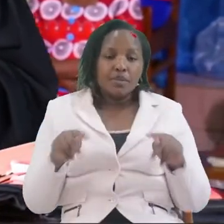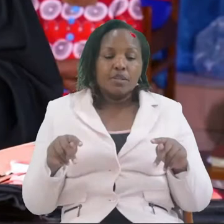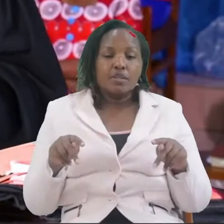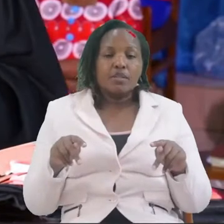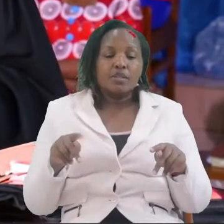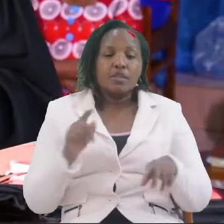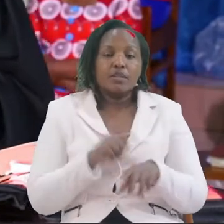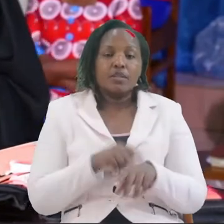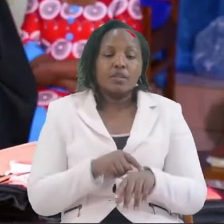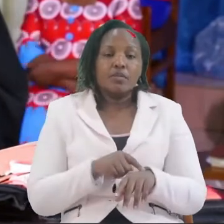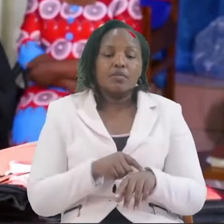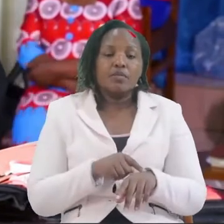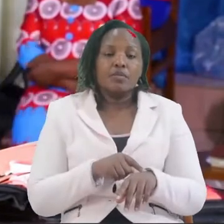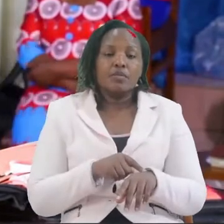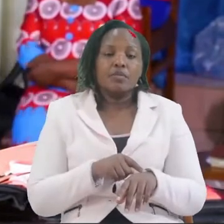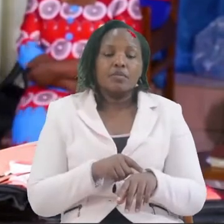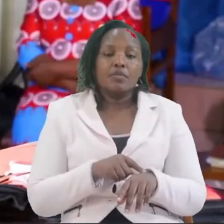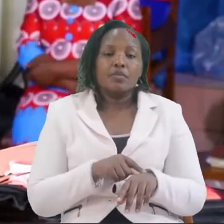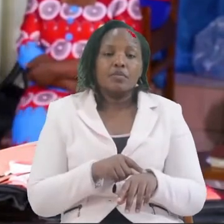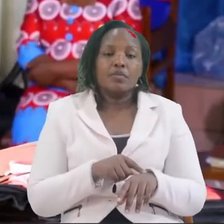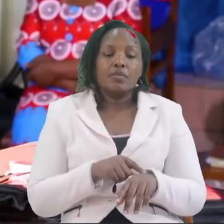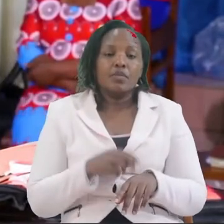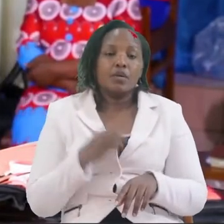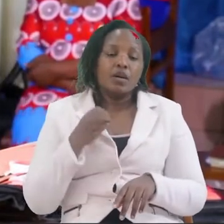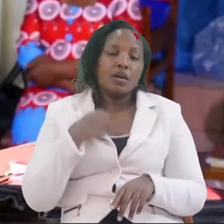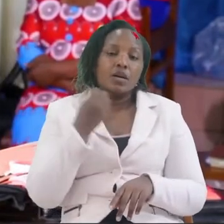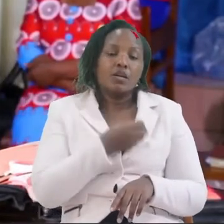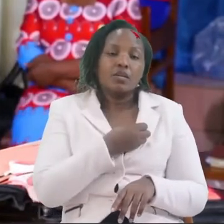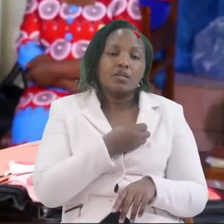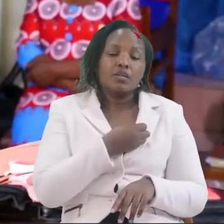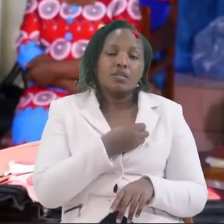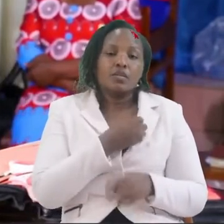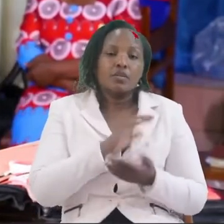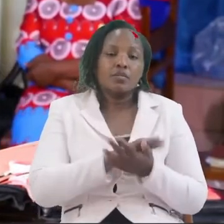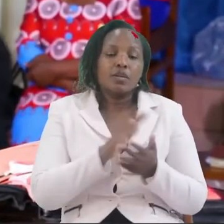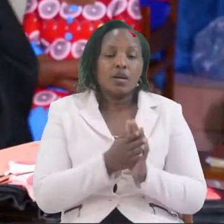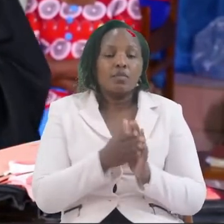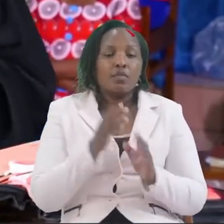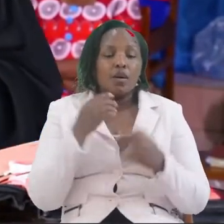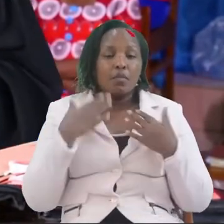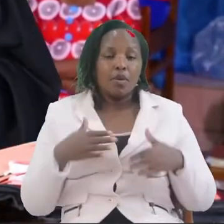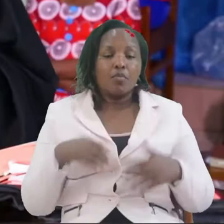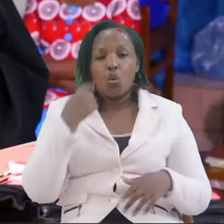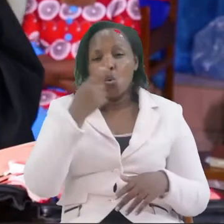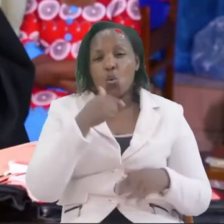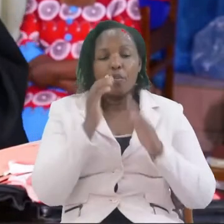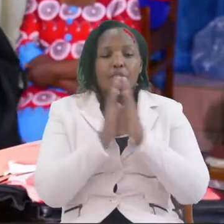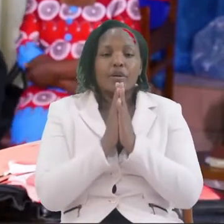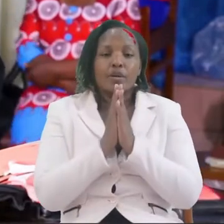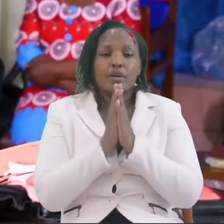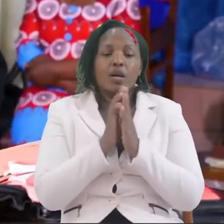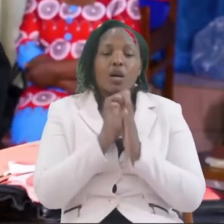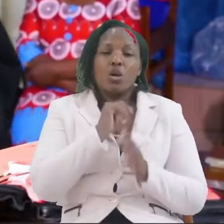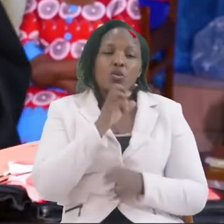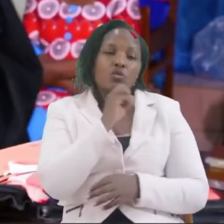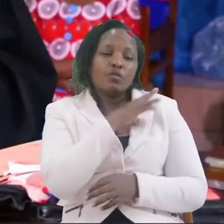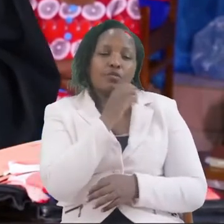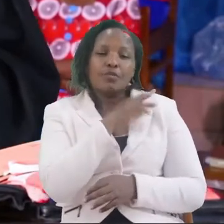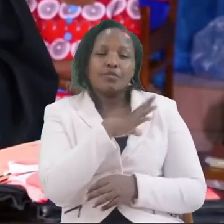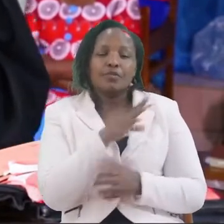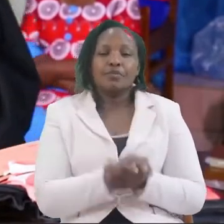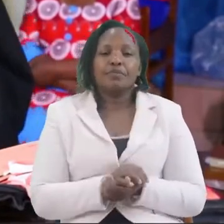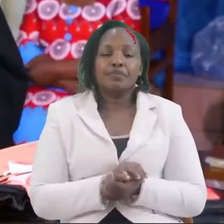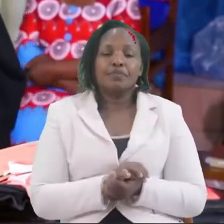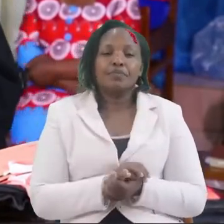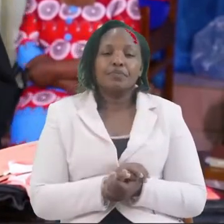wakati sisi tumekuwa watu wa kuomba. Na badala ya kuwa na hofu, kwa sababu